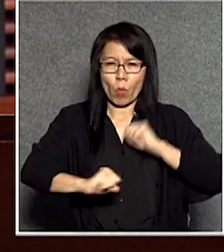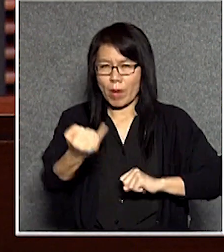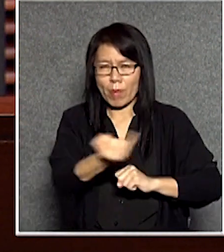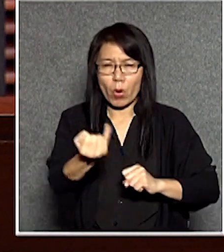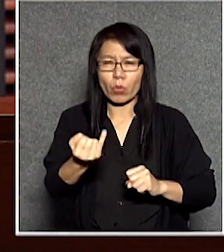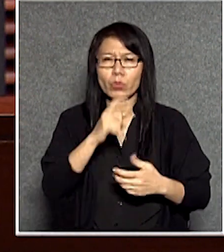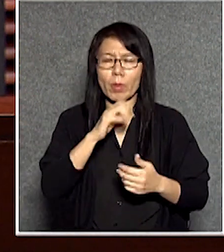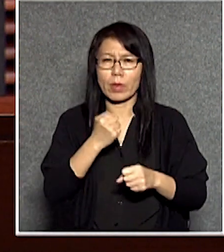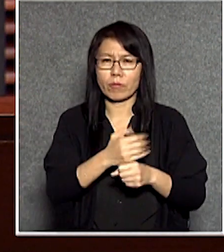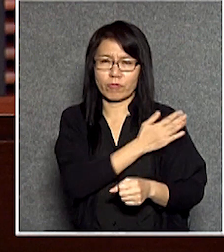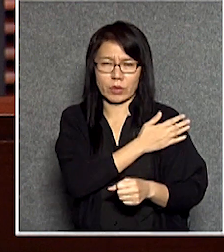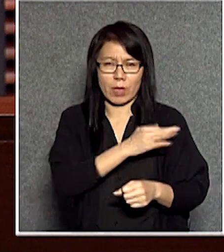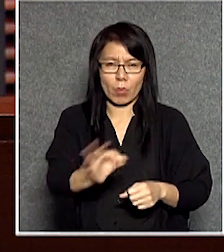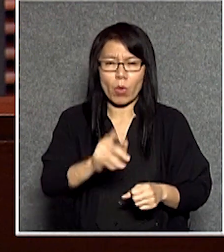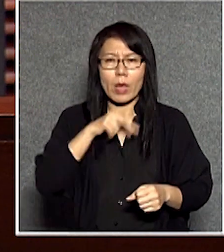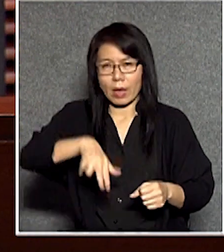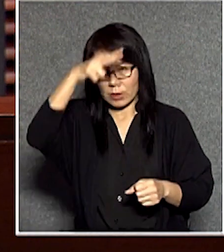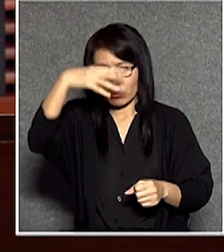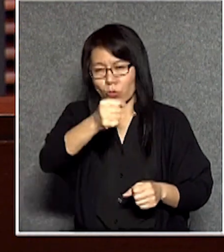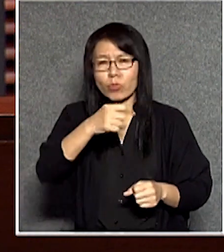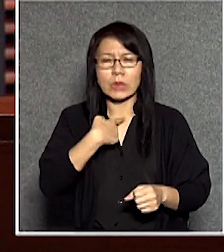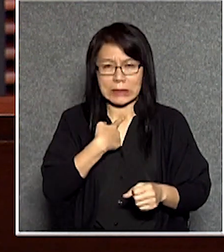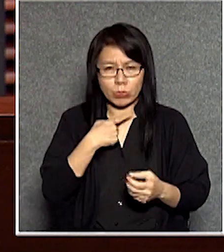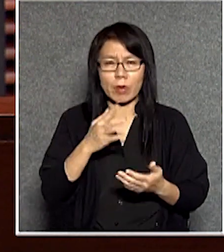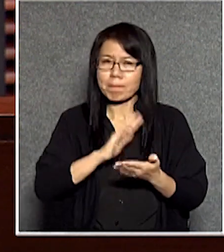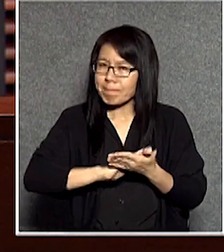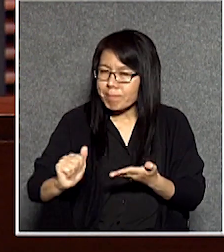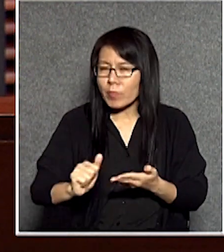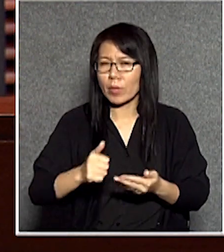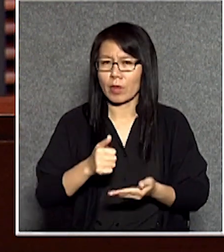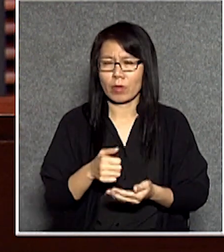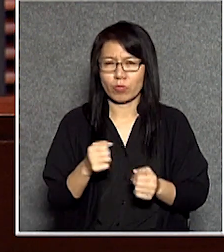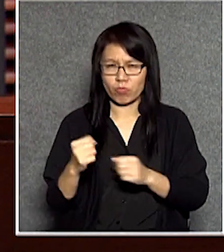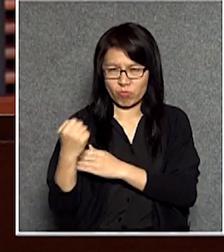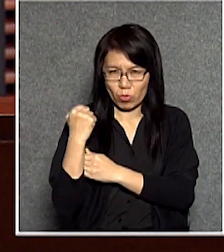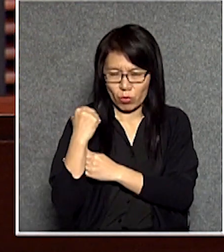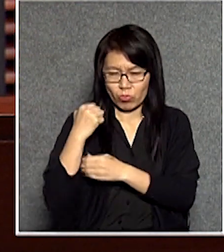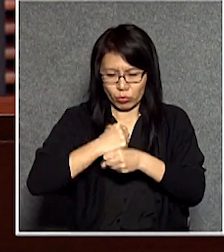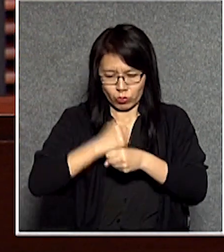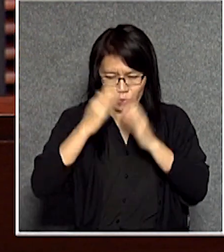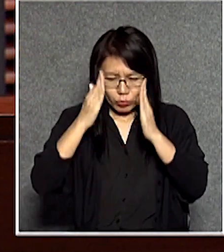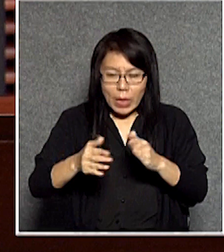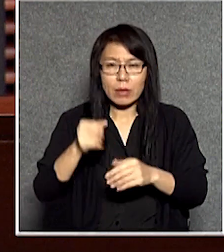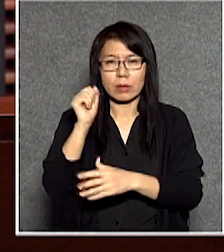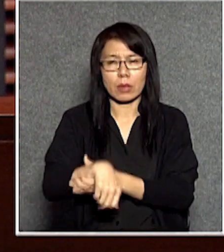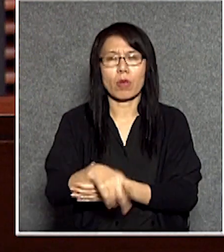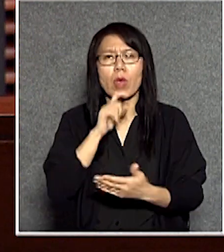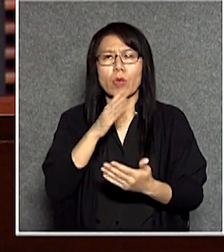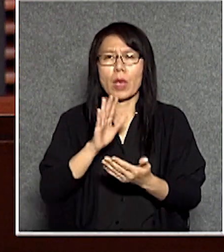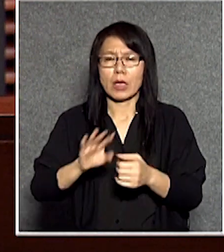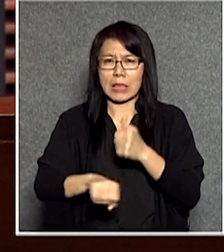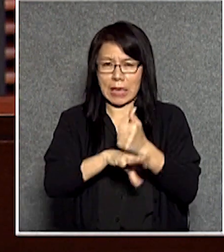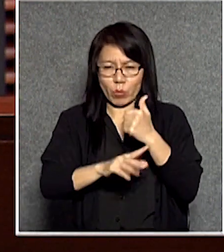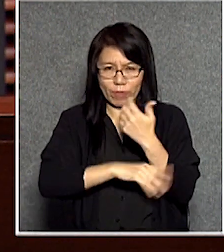更加違反了作為行政長官必須廉潔奉公、盡忠職守的承諾，同時違反基本法